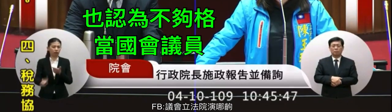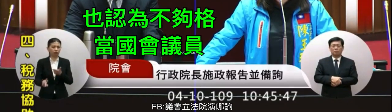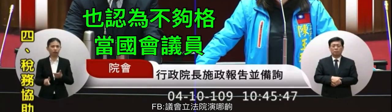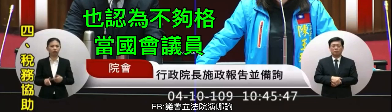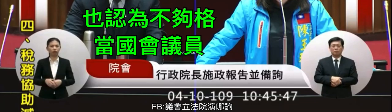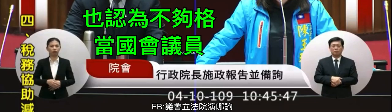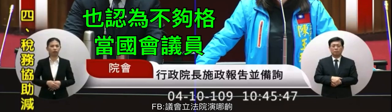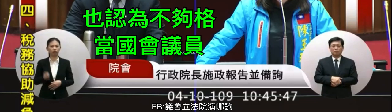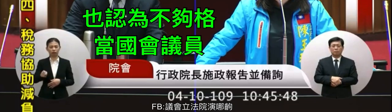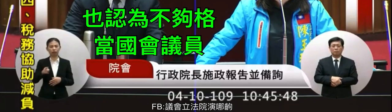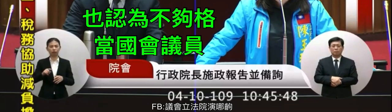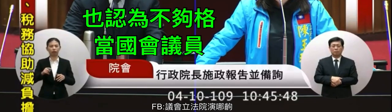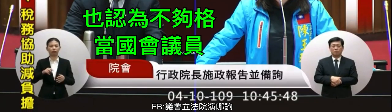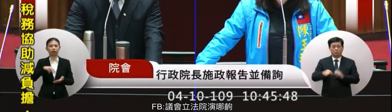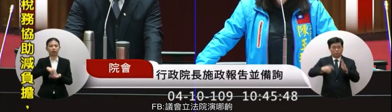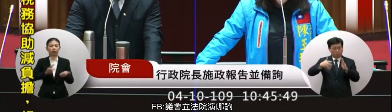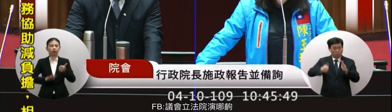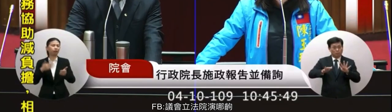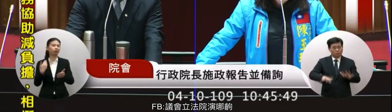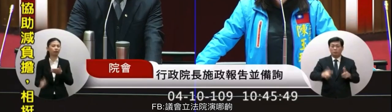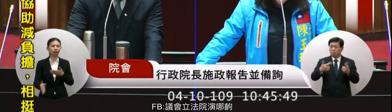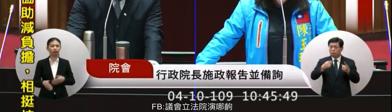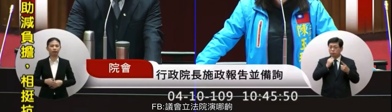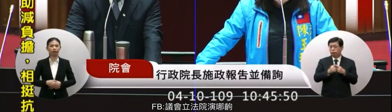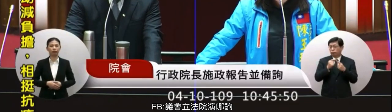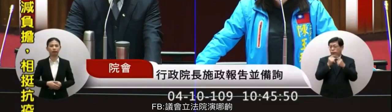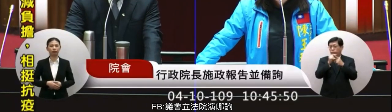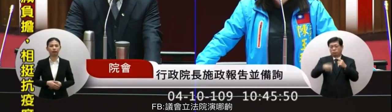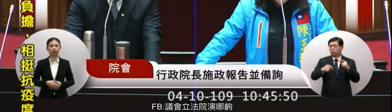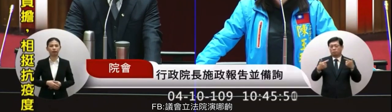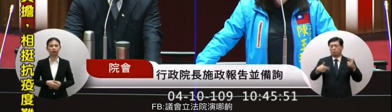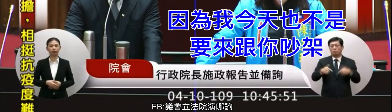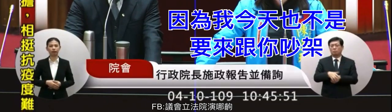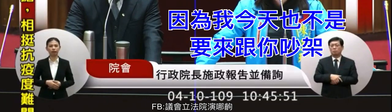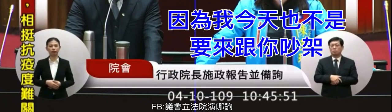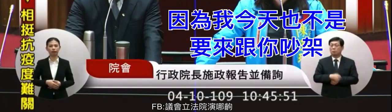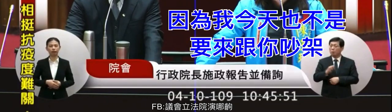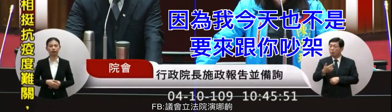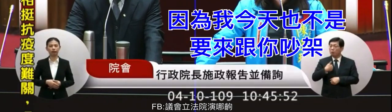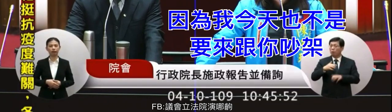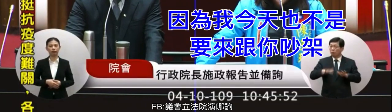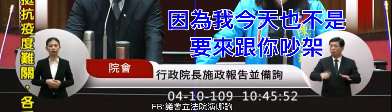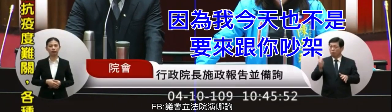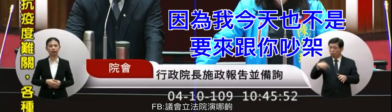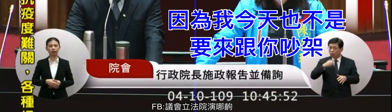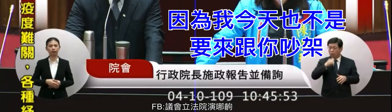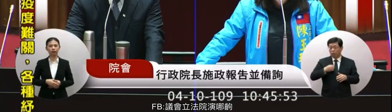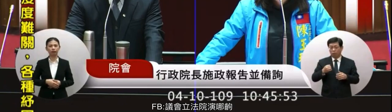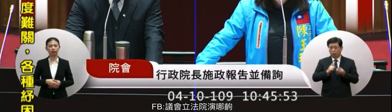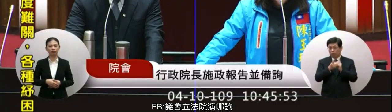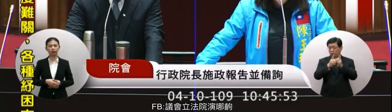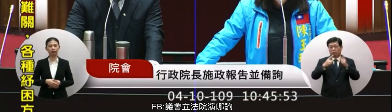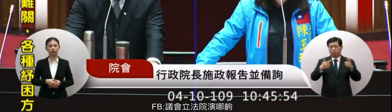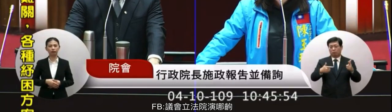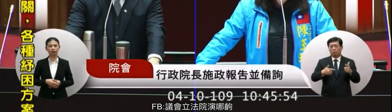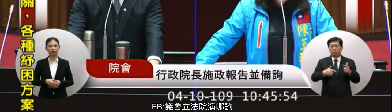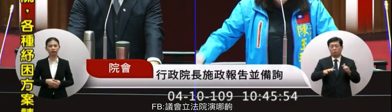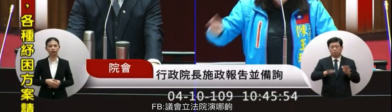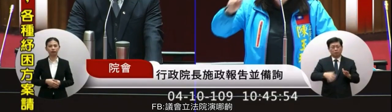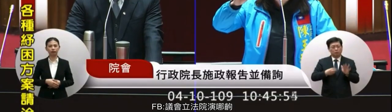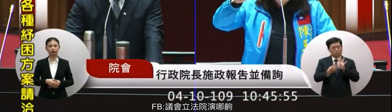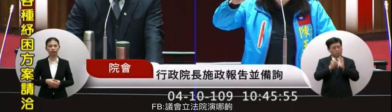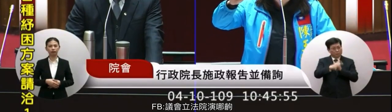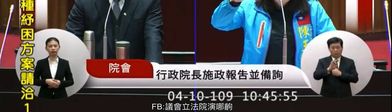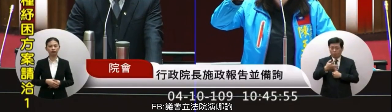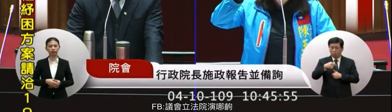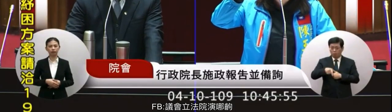为不够格当国会议员。 院长，我今天不是来跟你争论这个问题哦，因为我今天也不是要来跟你吵架，我要跟你讲说，为什么